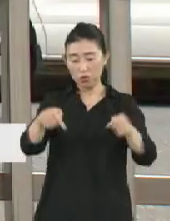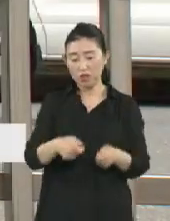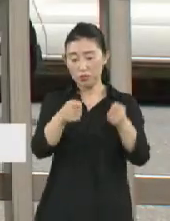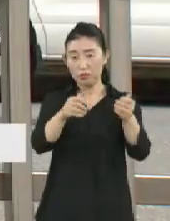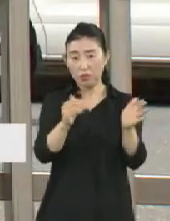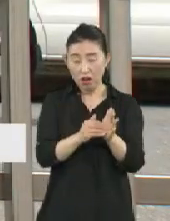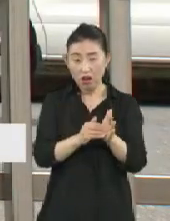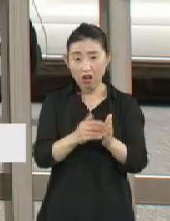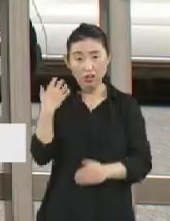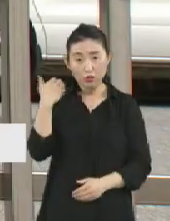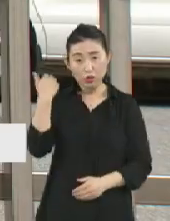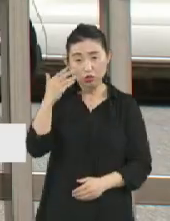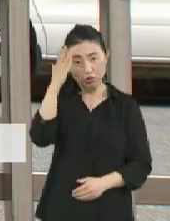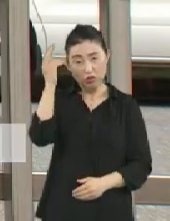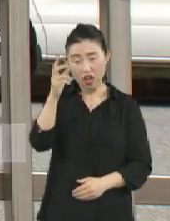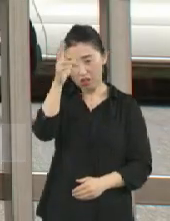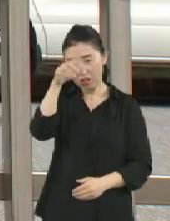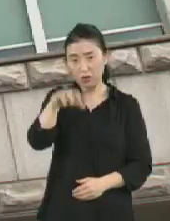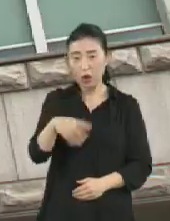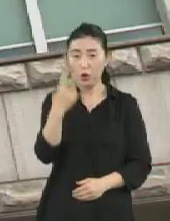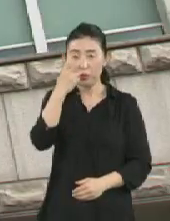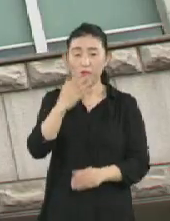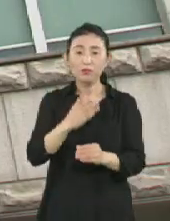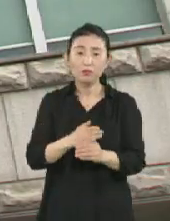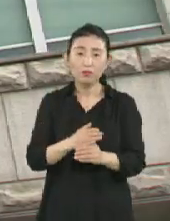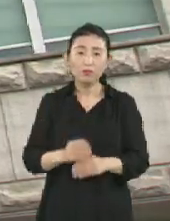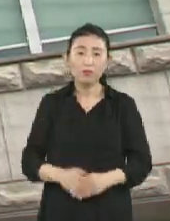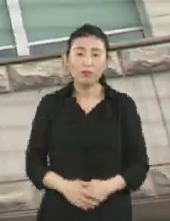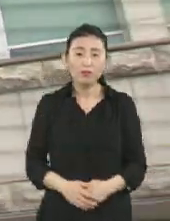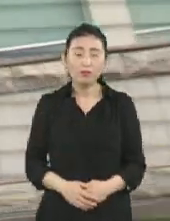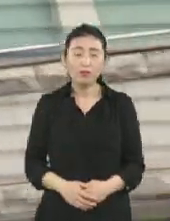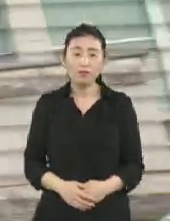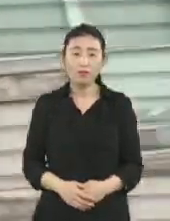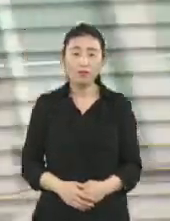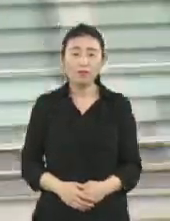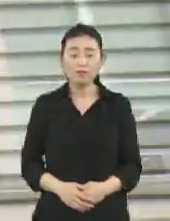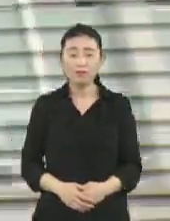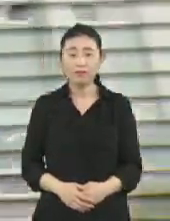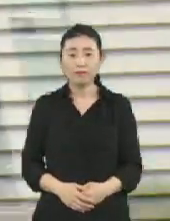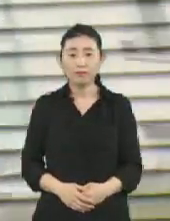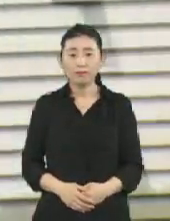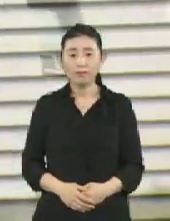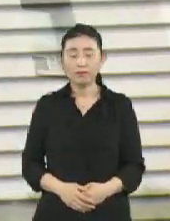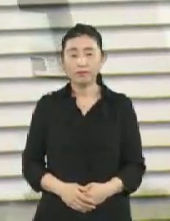현재 대전 둔산경찰서에서 사건을 수사하고 있습니다. TJB 조현입니다.